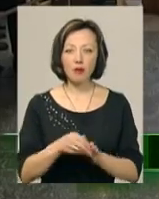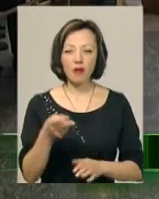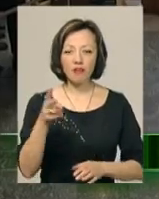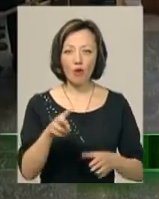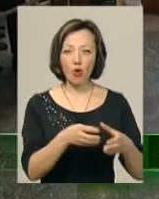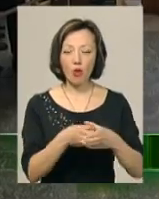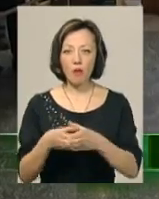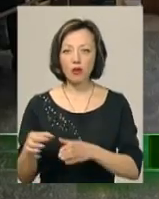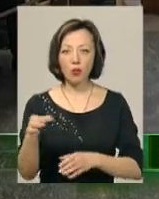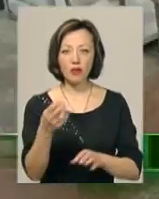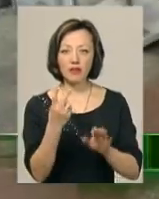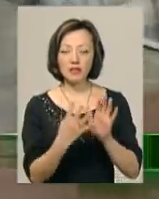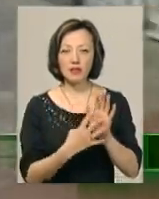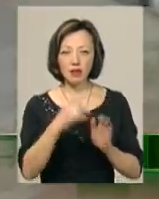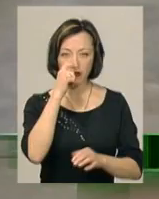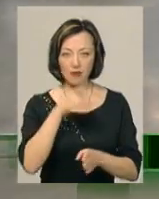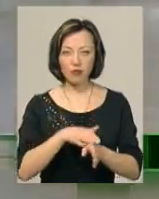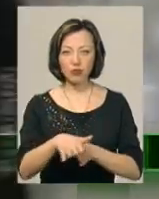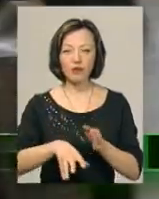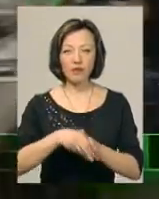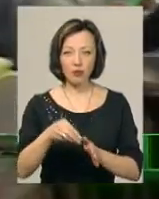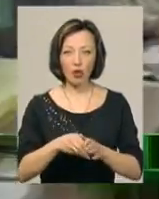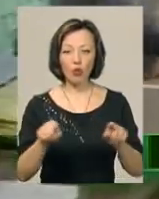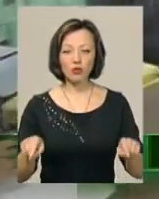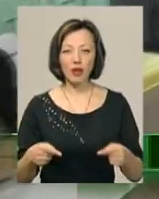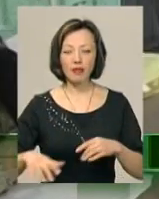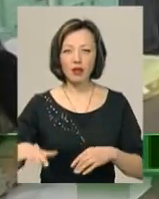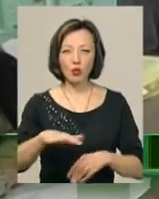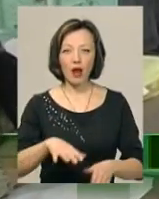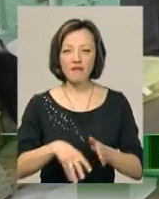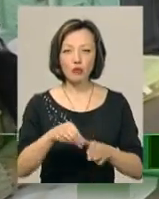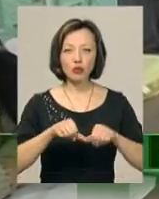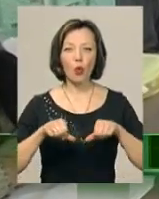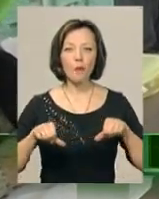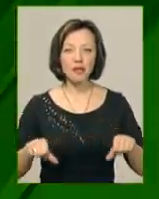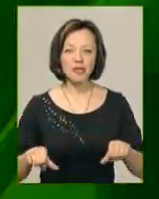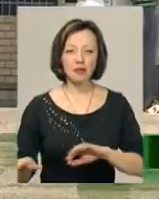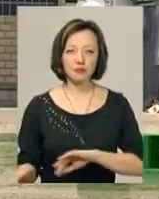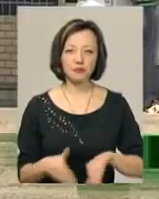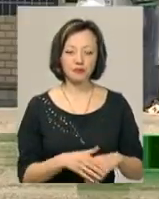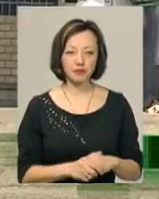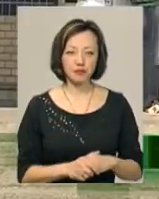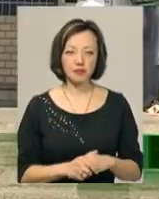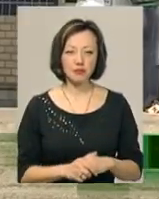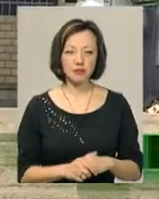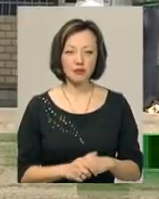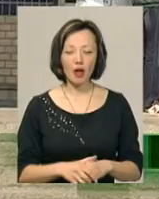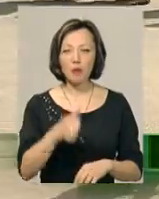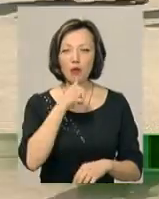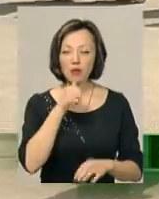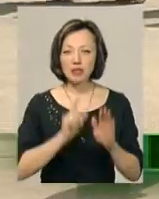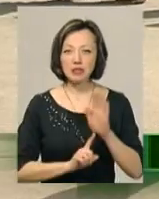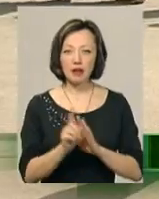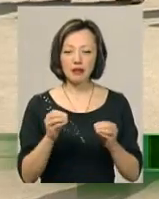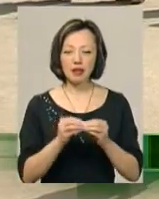громадах області, де 29 квітня відбудуться вибори, утворили територіальні виборчі комісії. Пробний старт. Понад